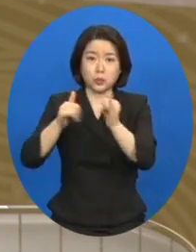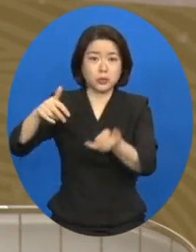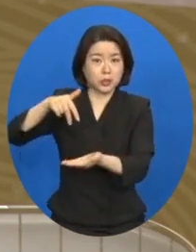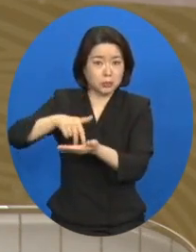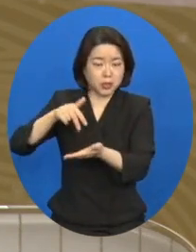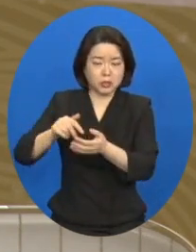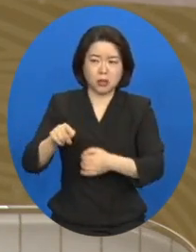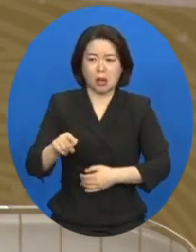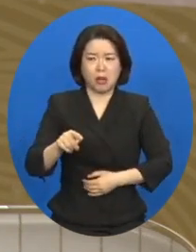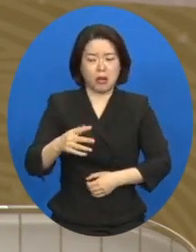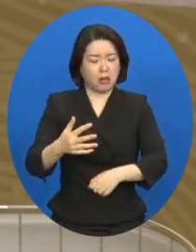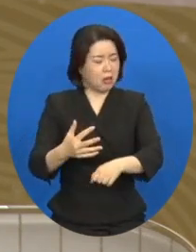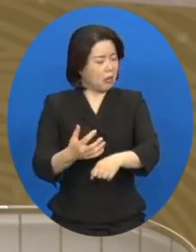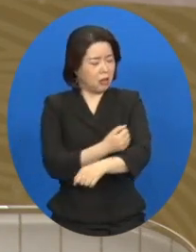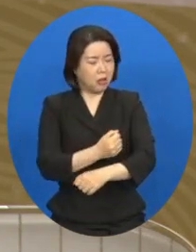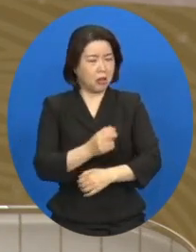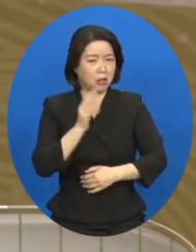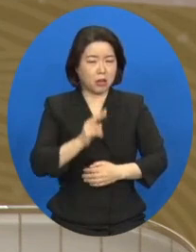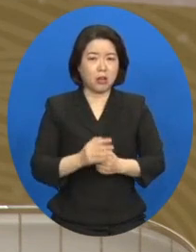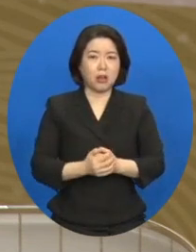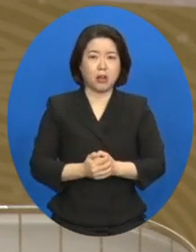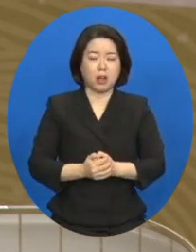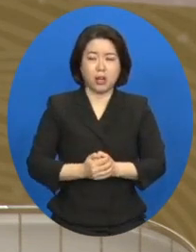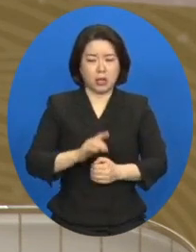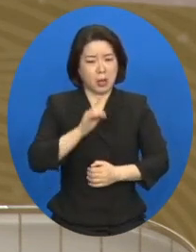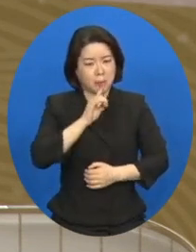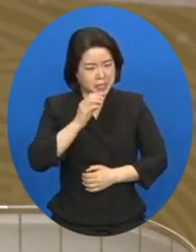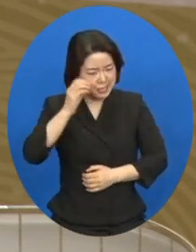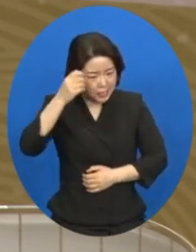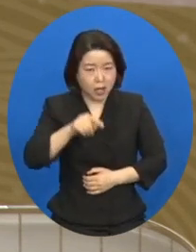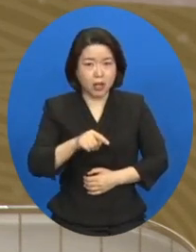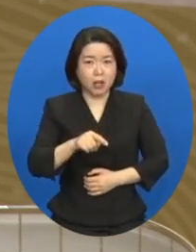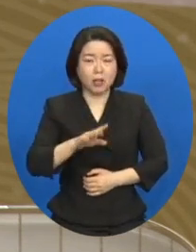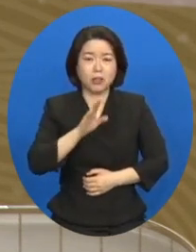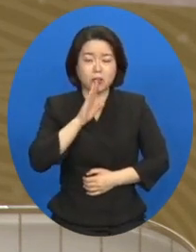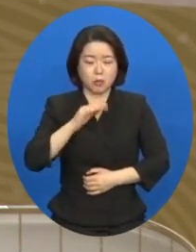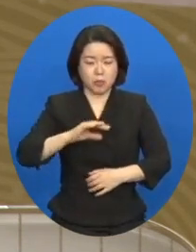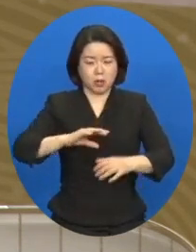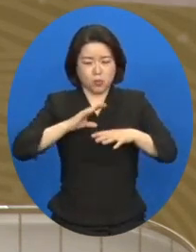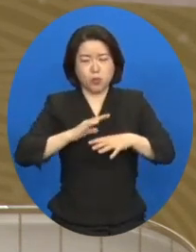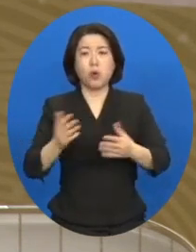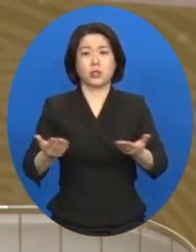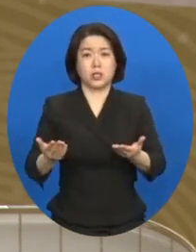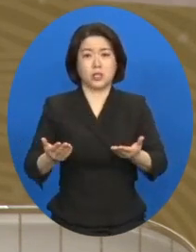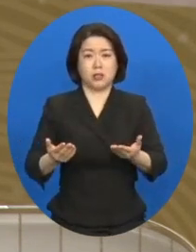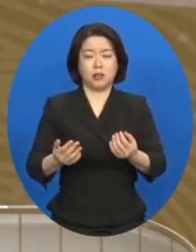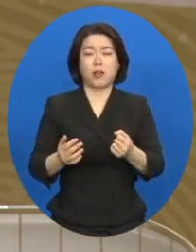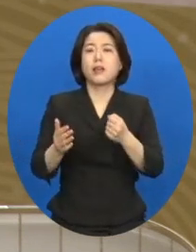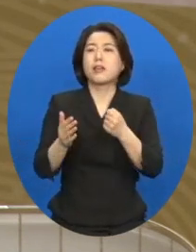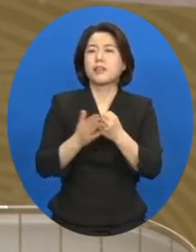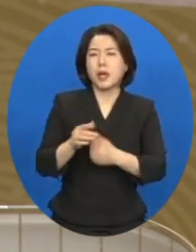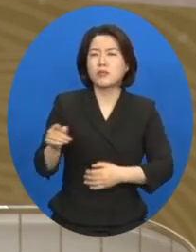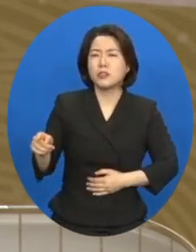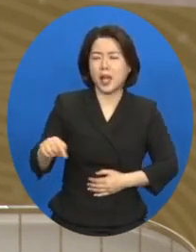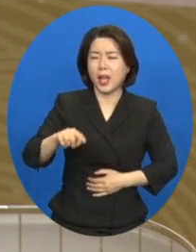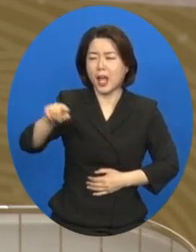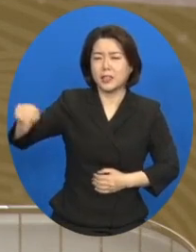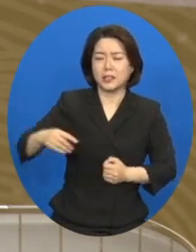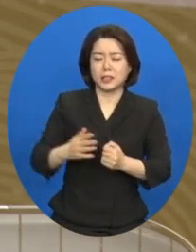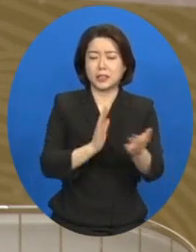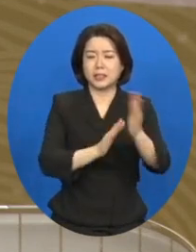이건 끔찍한 일이고 말도 안 되고 너무 두려운 일이에요. 그래서 그들은 예수님을